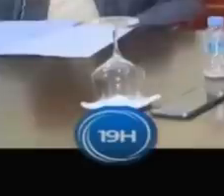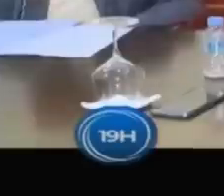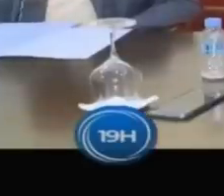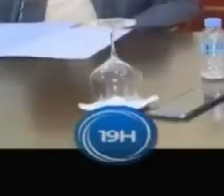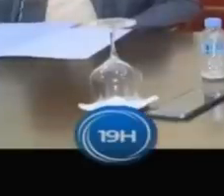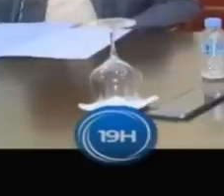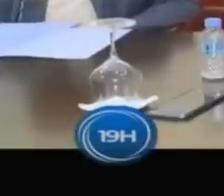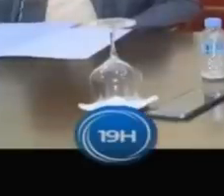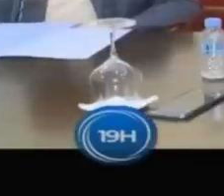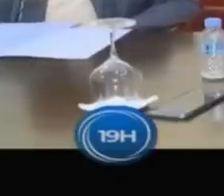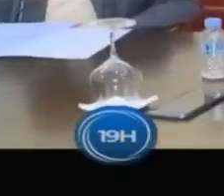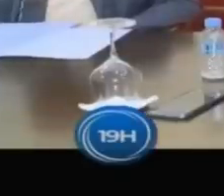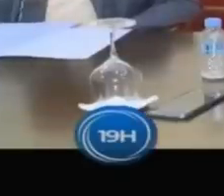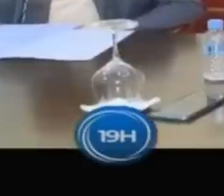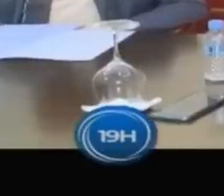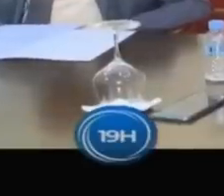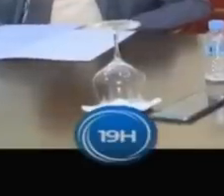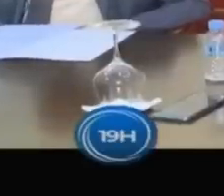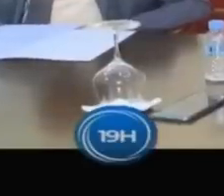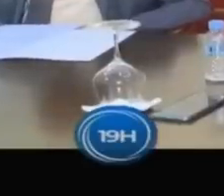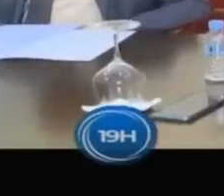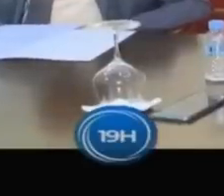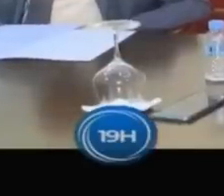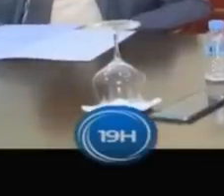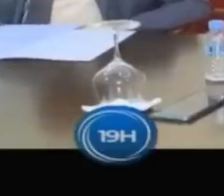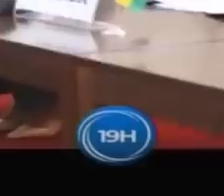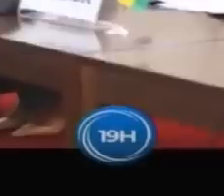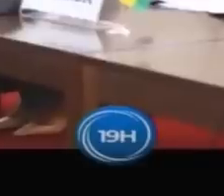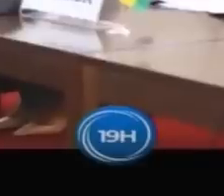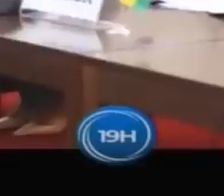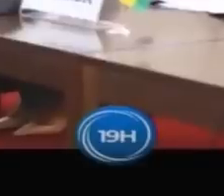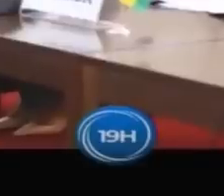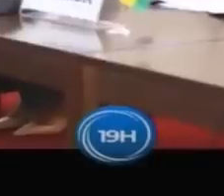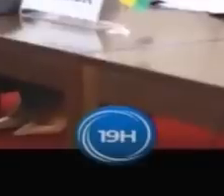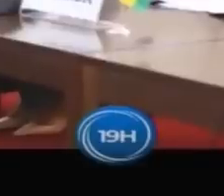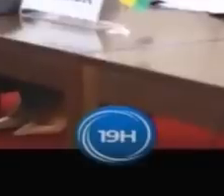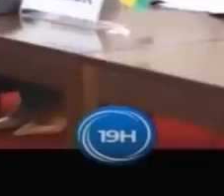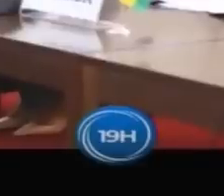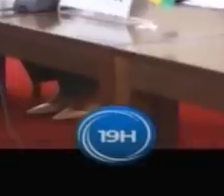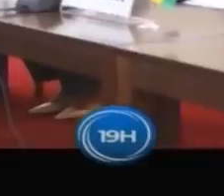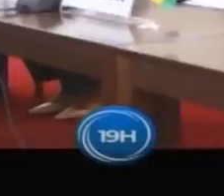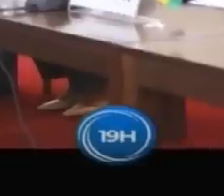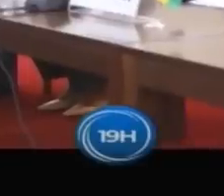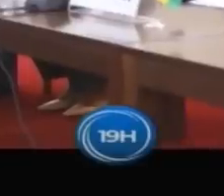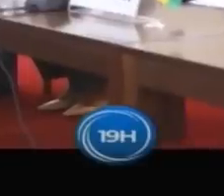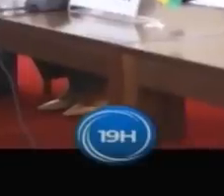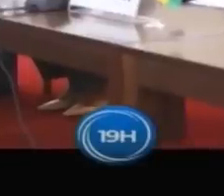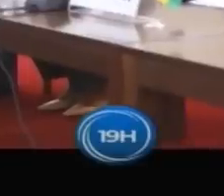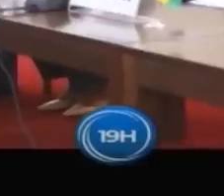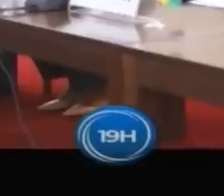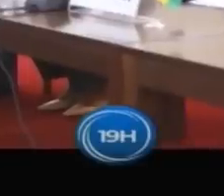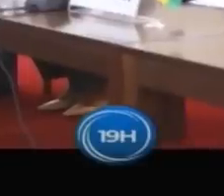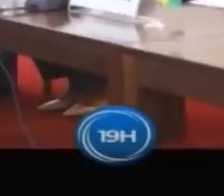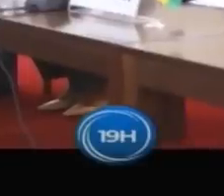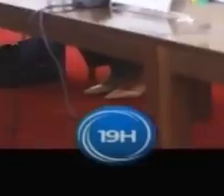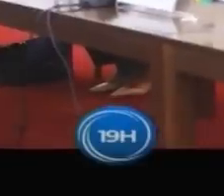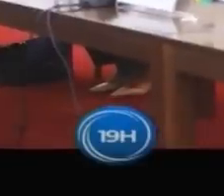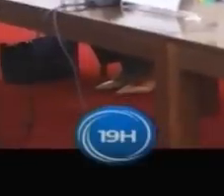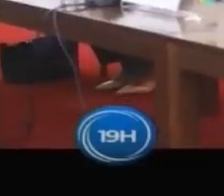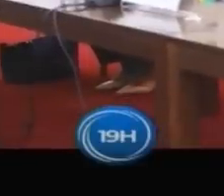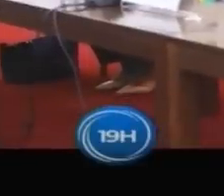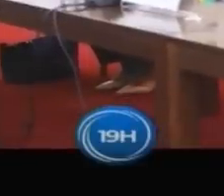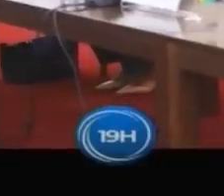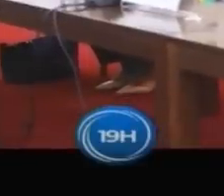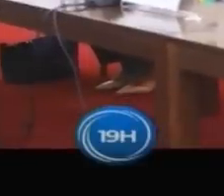permanente qui reprend l'essentiel de la démarche. Sur les questions de sécurité, des recommandations ont été faites comme la